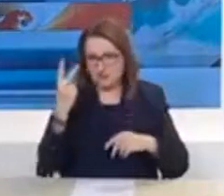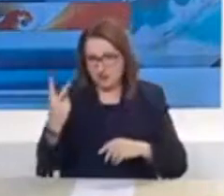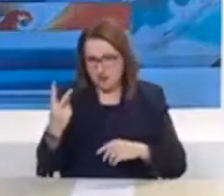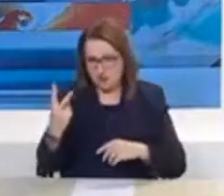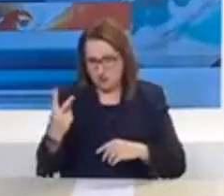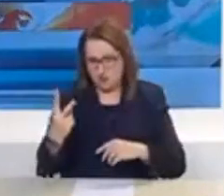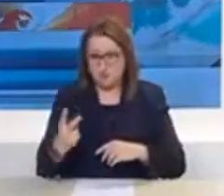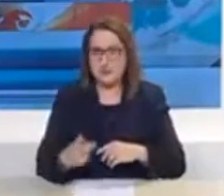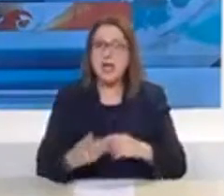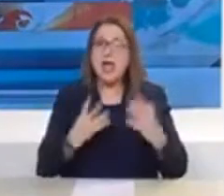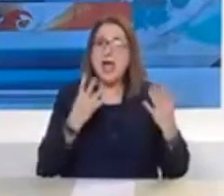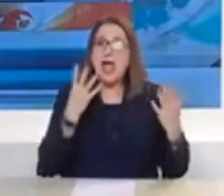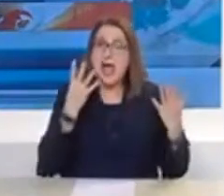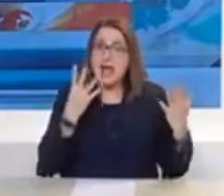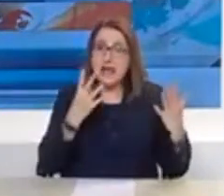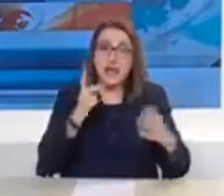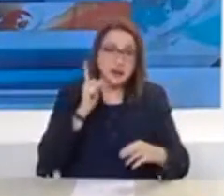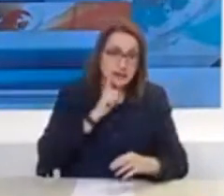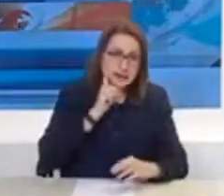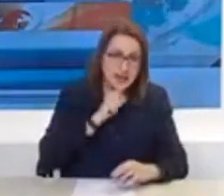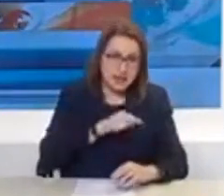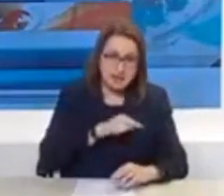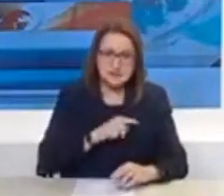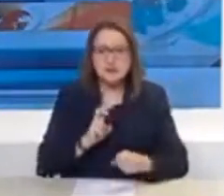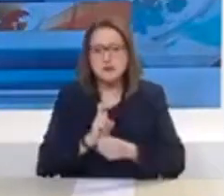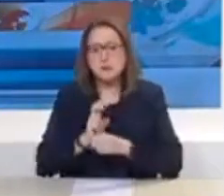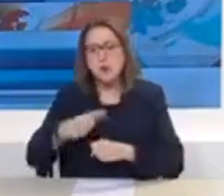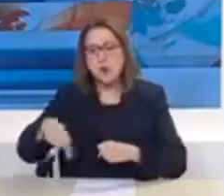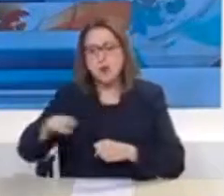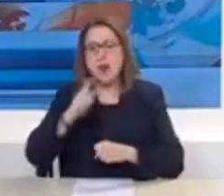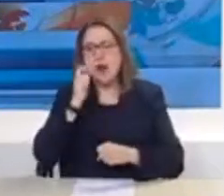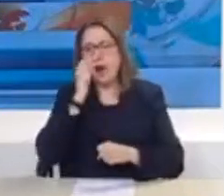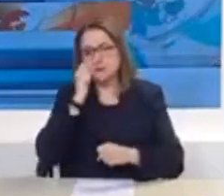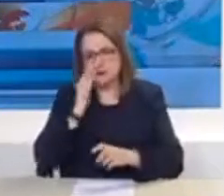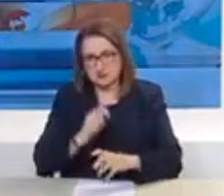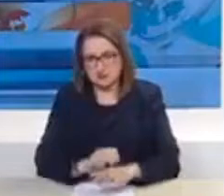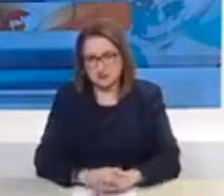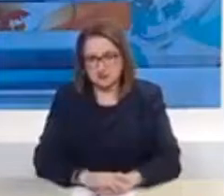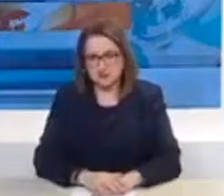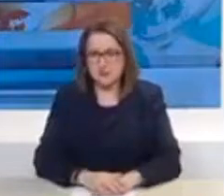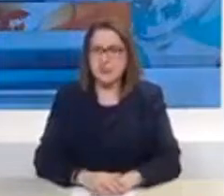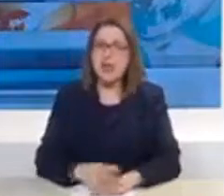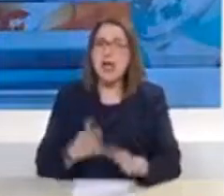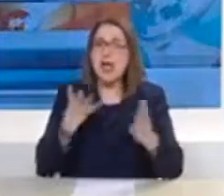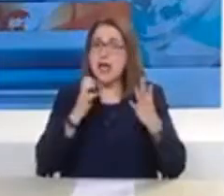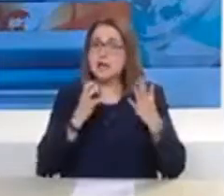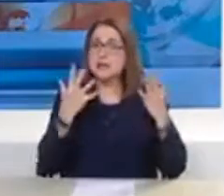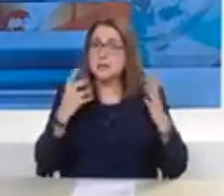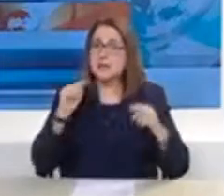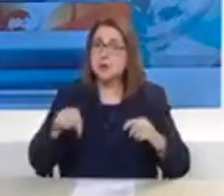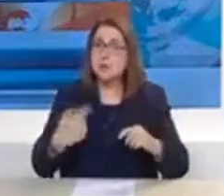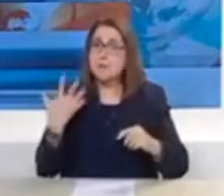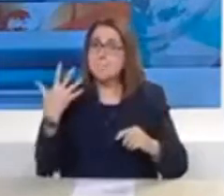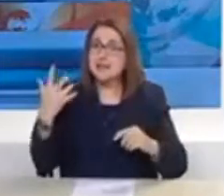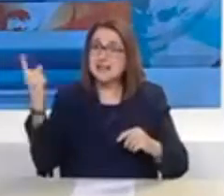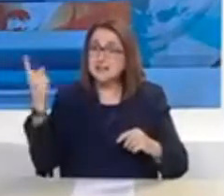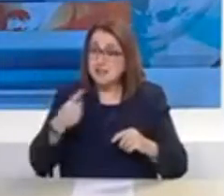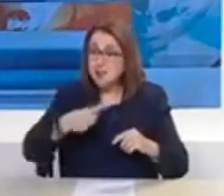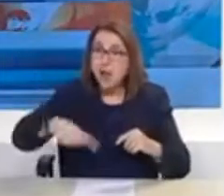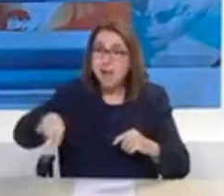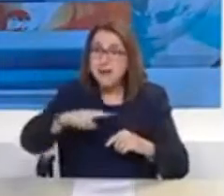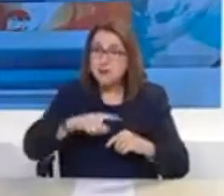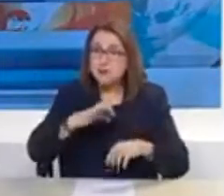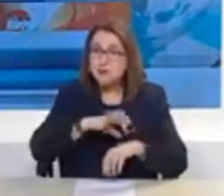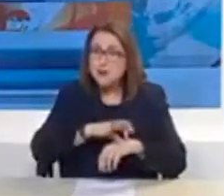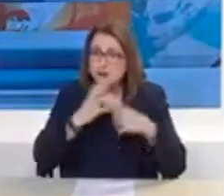το 40,9% είναι γυναίκες και οι υπόλοιποι άνδρες. Το 95,5% έχει υποκείμενο νόσημα ή είναι